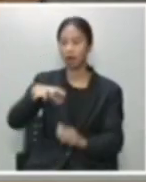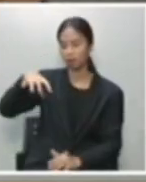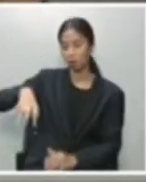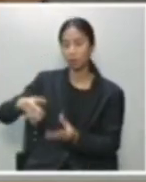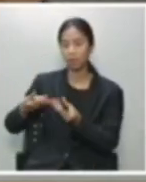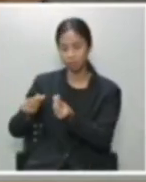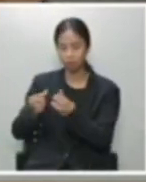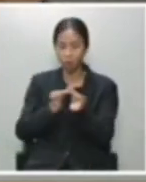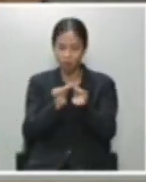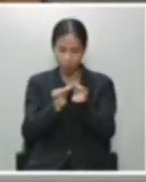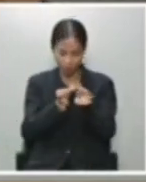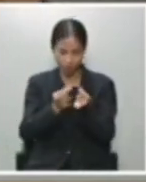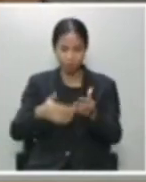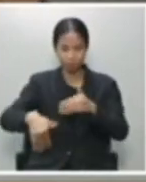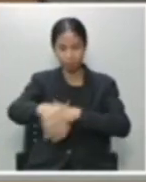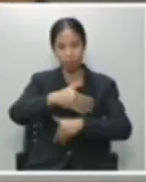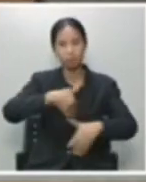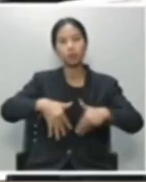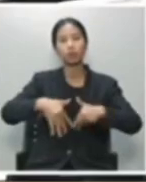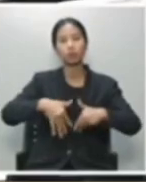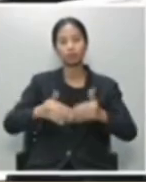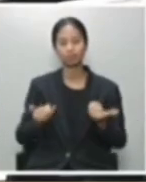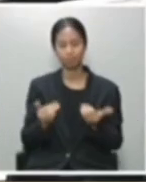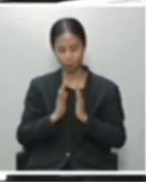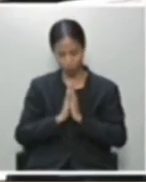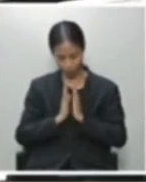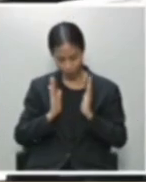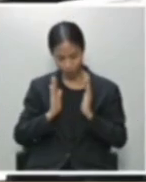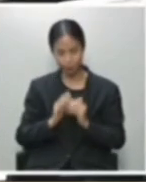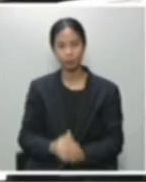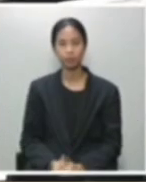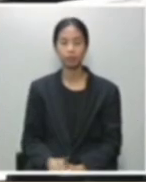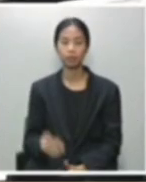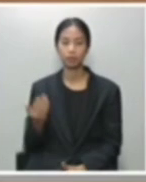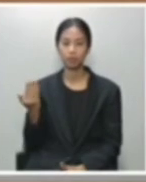ประชาชนค่ะขอบคุณค่ะ ครับขอบคุณนะครับต่อไปนางสาวพิมพ์ระพีพันวิชาติกุลครับ